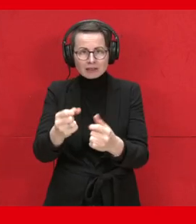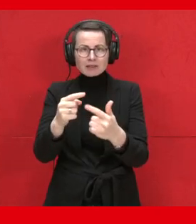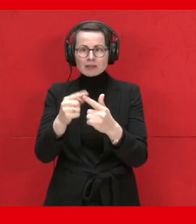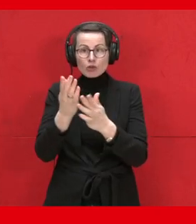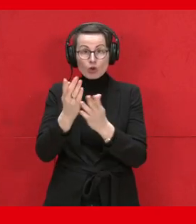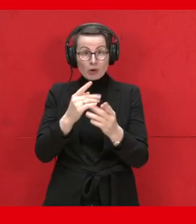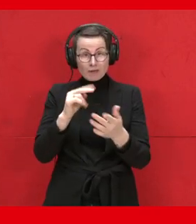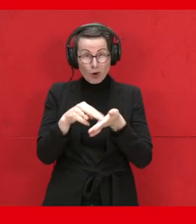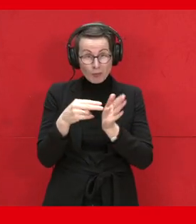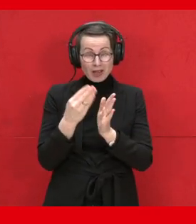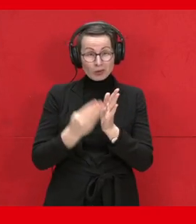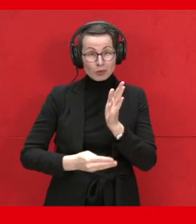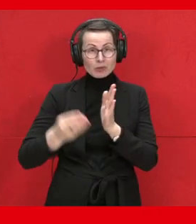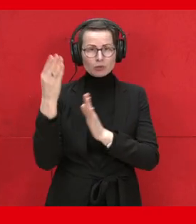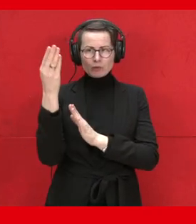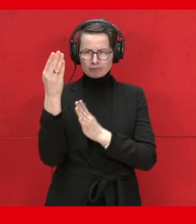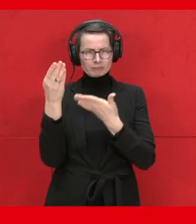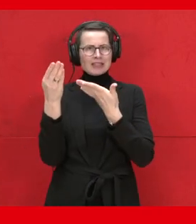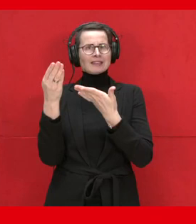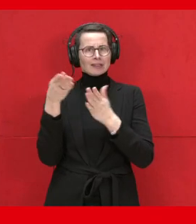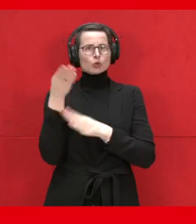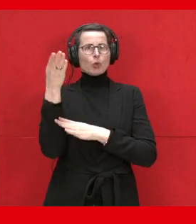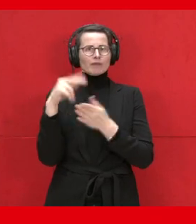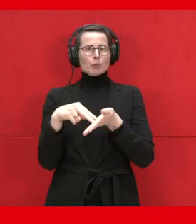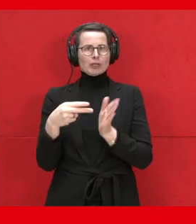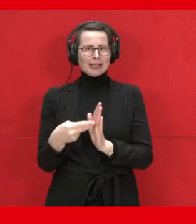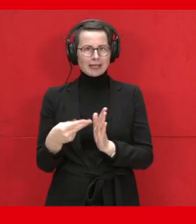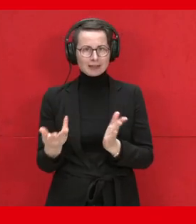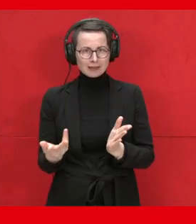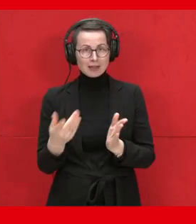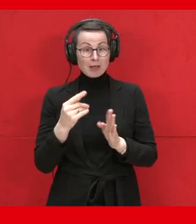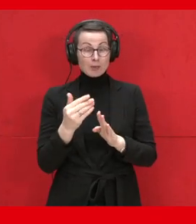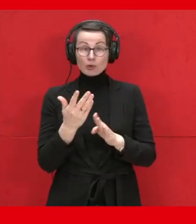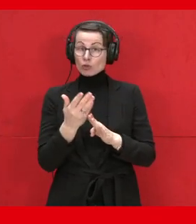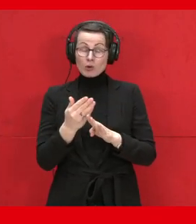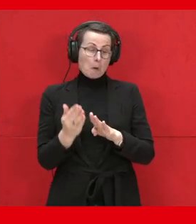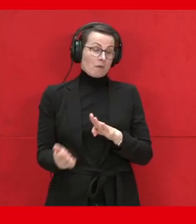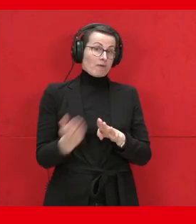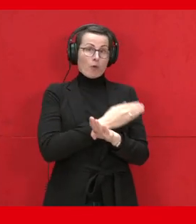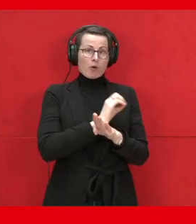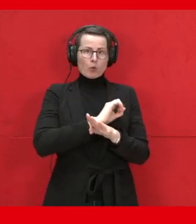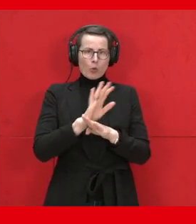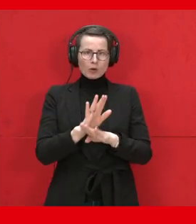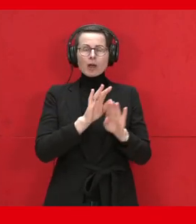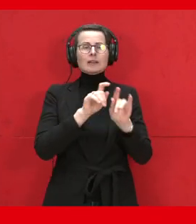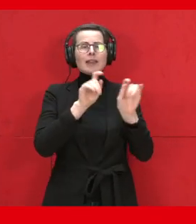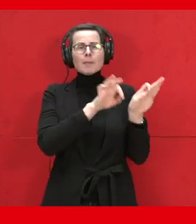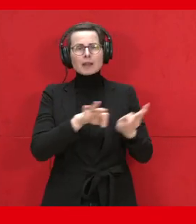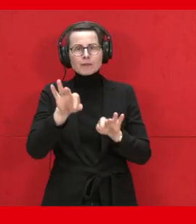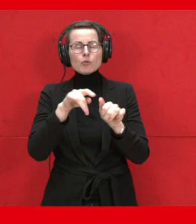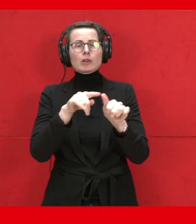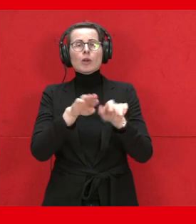werden in die Zukunft, dann ist das Zukunftspolitik. Und es gilt genauso für die Zeit vor Corona. Die Grundrente,